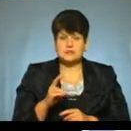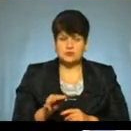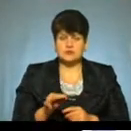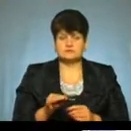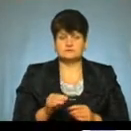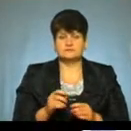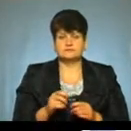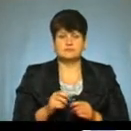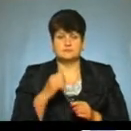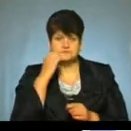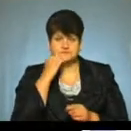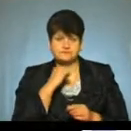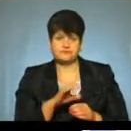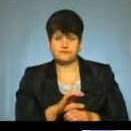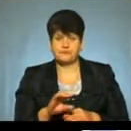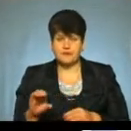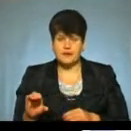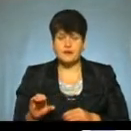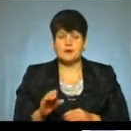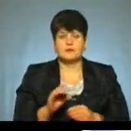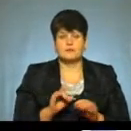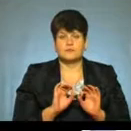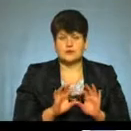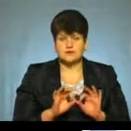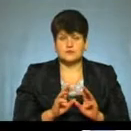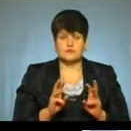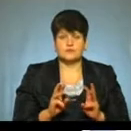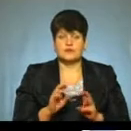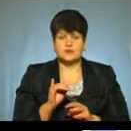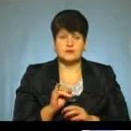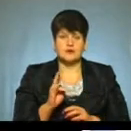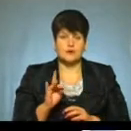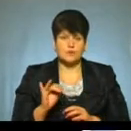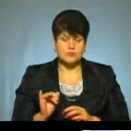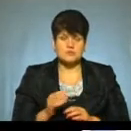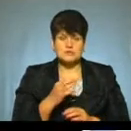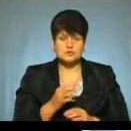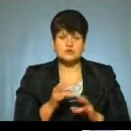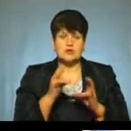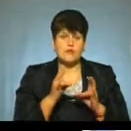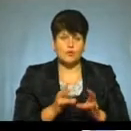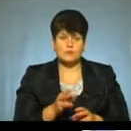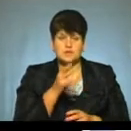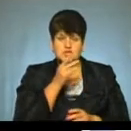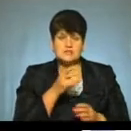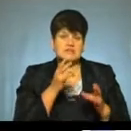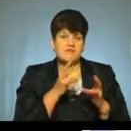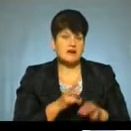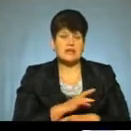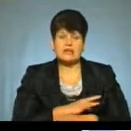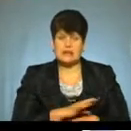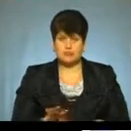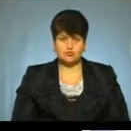труби. Речниця пожежно-рятувальної служби області Ірина Крупа повідомила, що травмованих під час аварії не